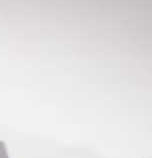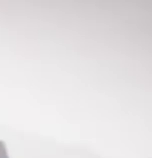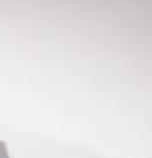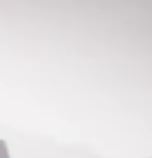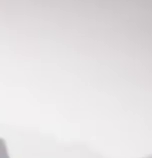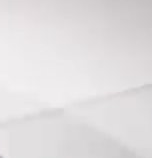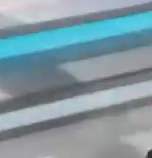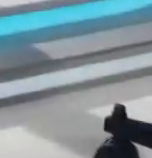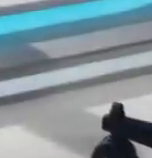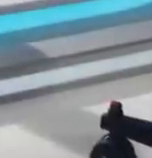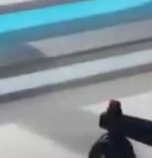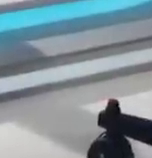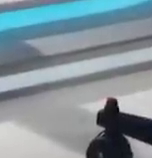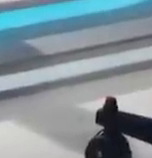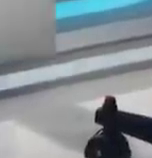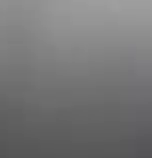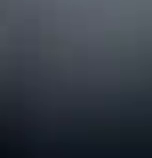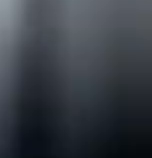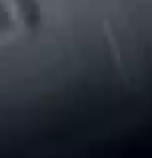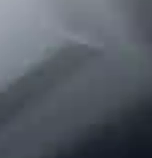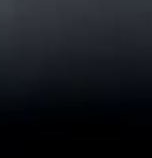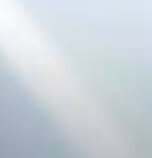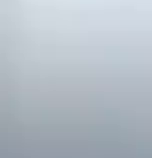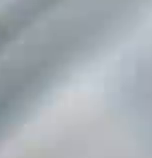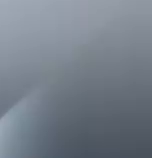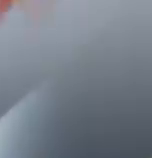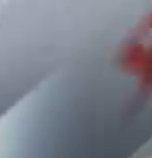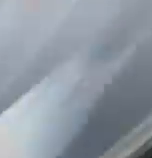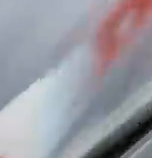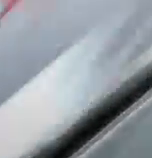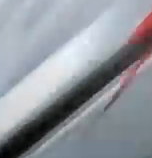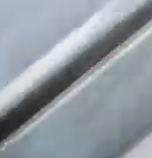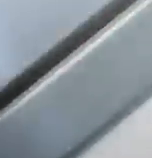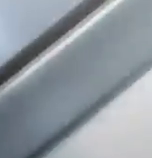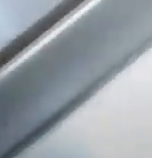Live mula sa GMA Network Center, ito ang 24 Oras.